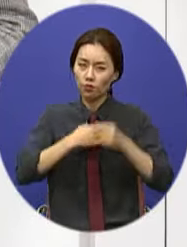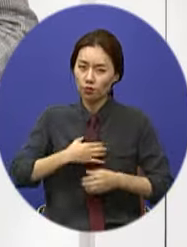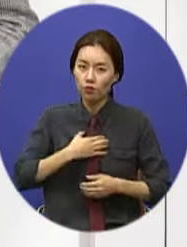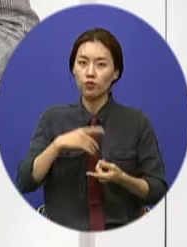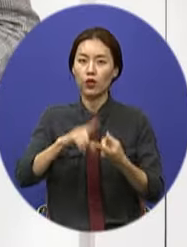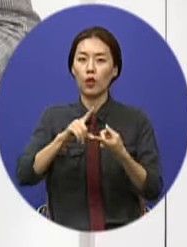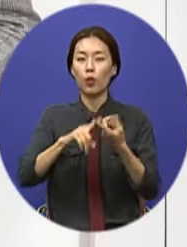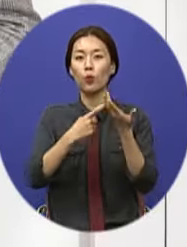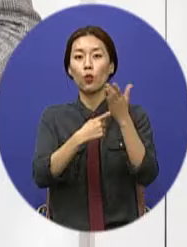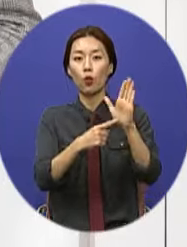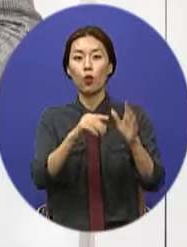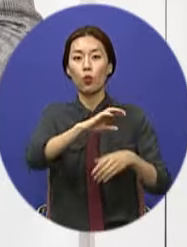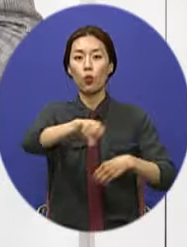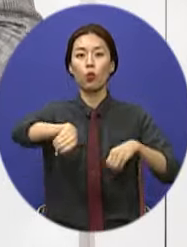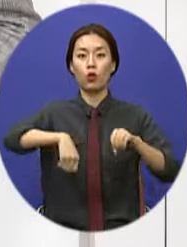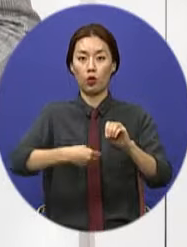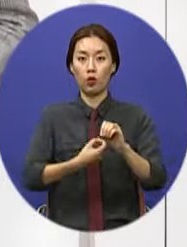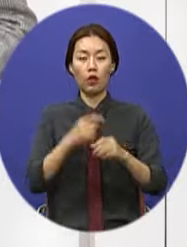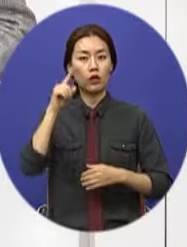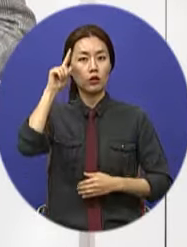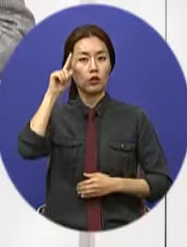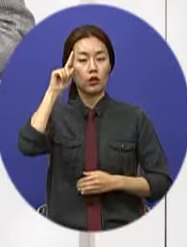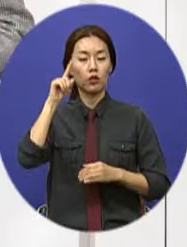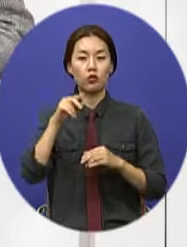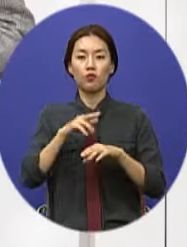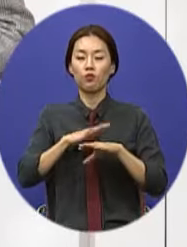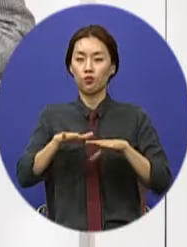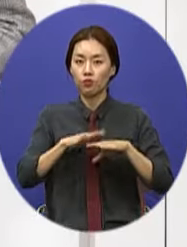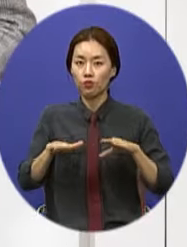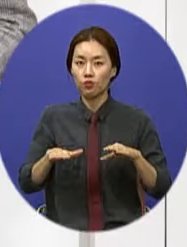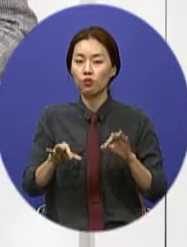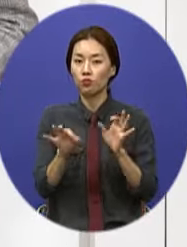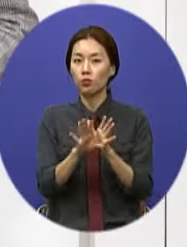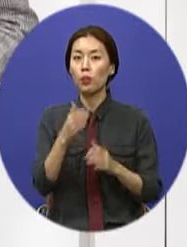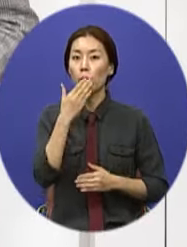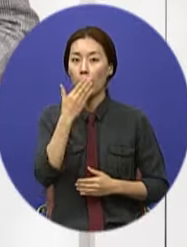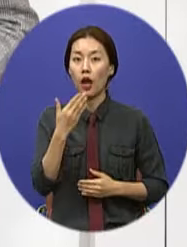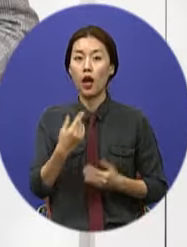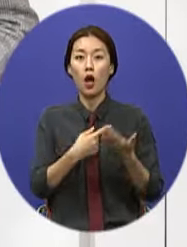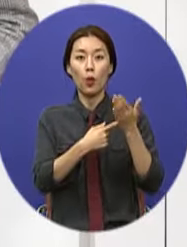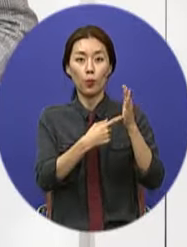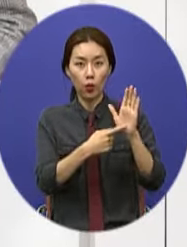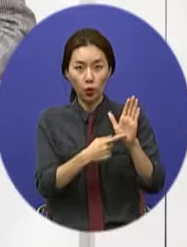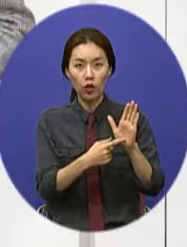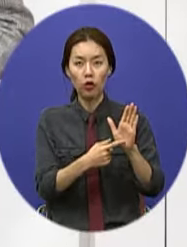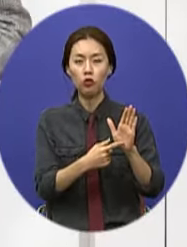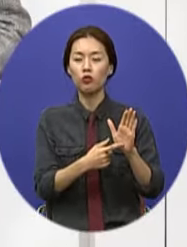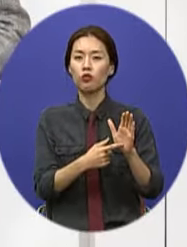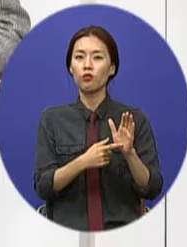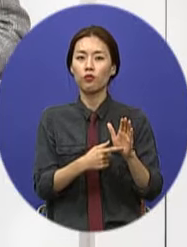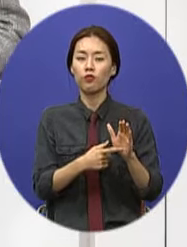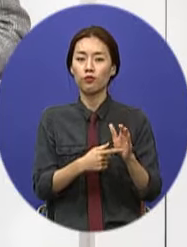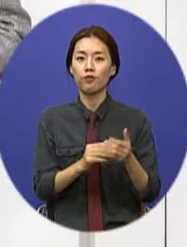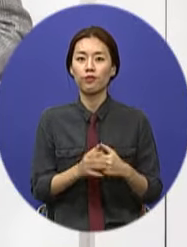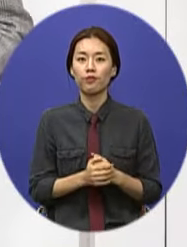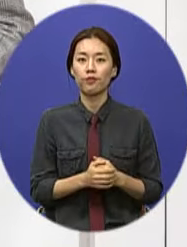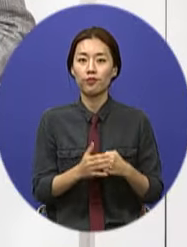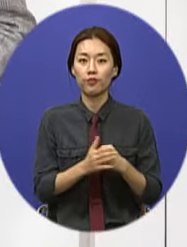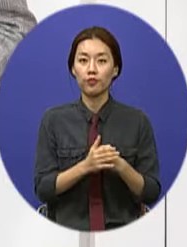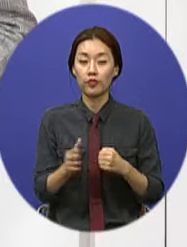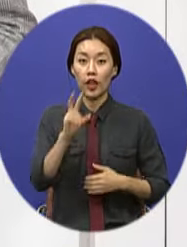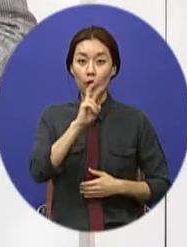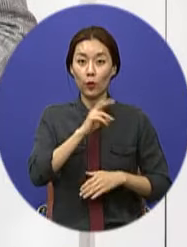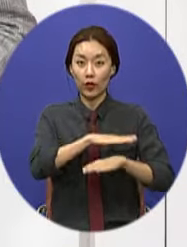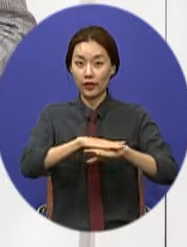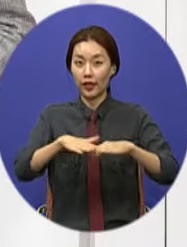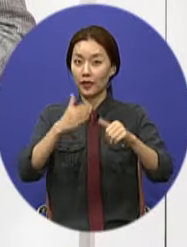표현을 하는 게 오히려 맞습니다. 그 스트레스가 네. 풀릴 수도 있으니까 네. 표현하고 네. 발산을 하고 그렇죠. 네. 자, 오늘도 노래